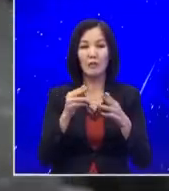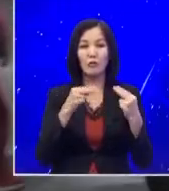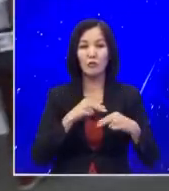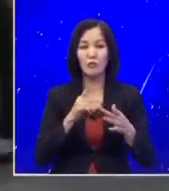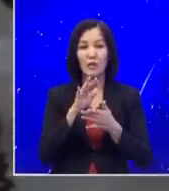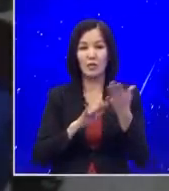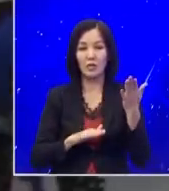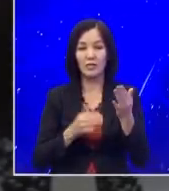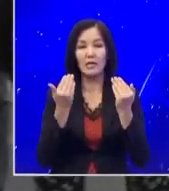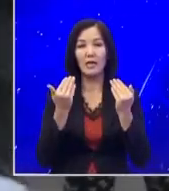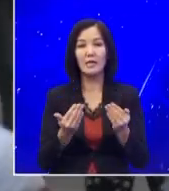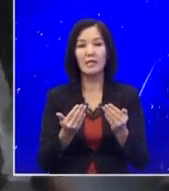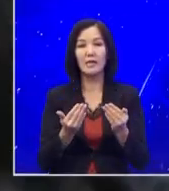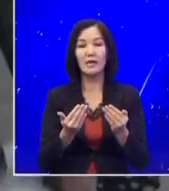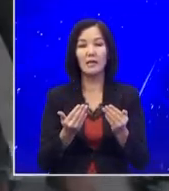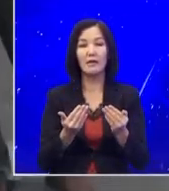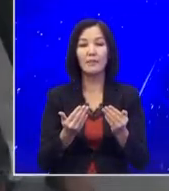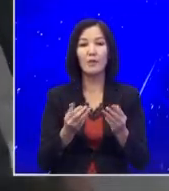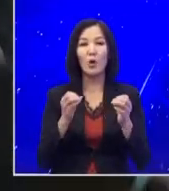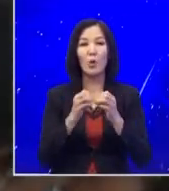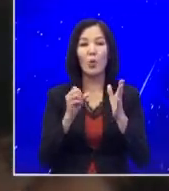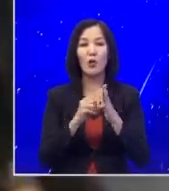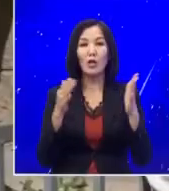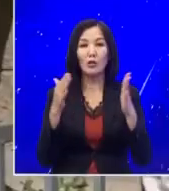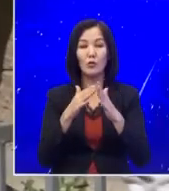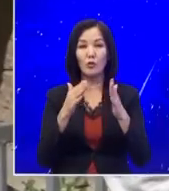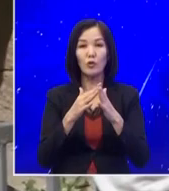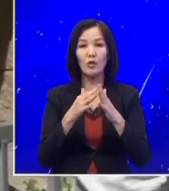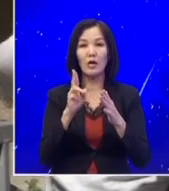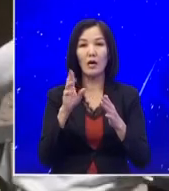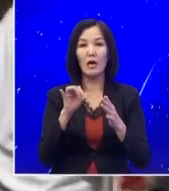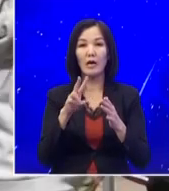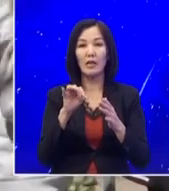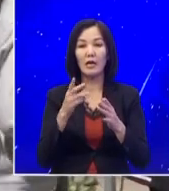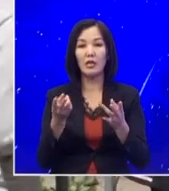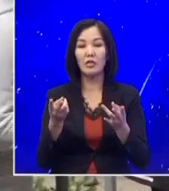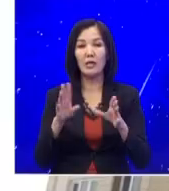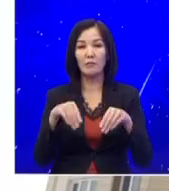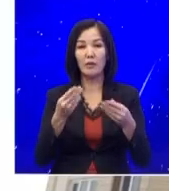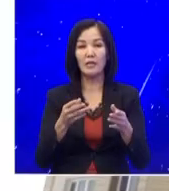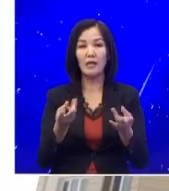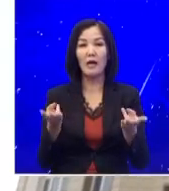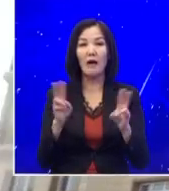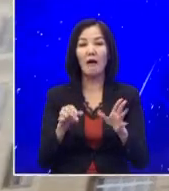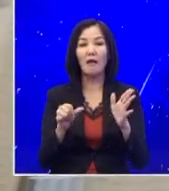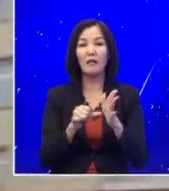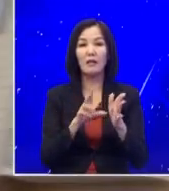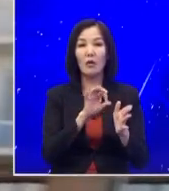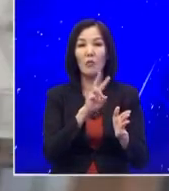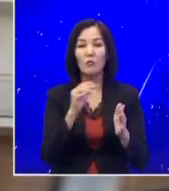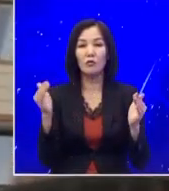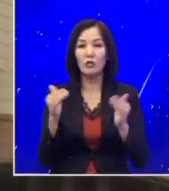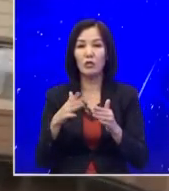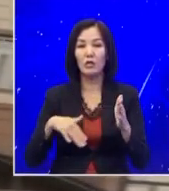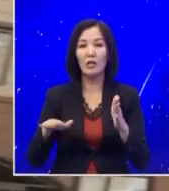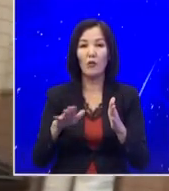де жүргізіп жатыр. Ал аталмыш 16 үйдің жартысы Қарлығаштан берілсе, қалған алтауы оңтүстік ықшам ауданынан табыс